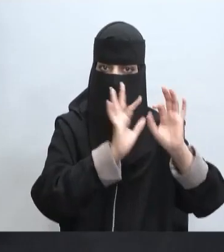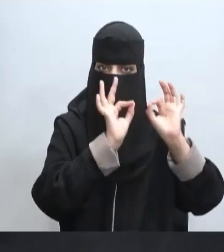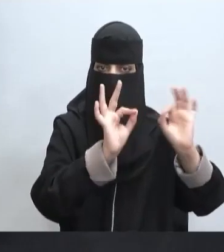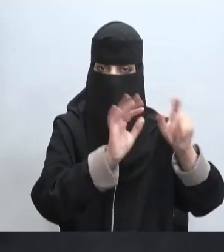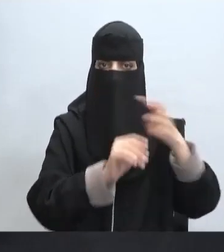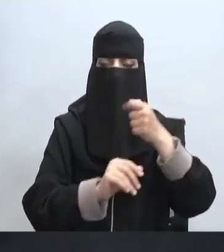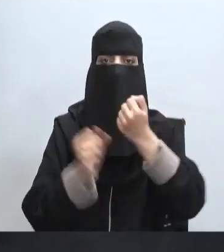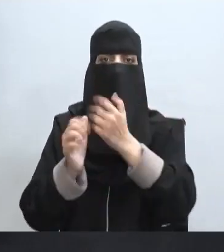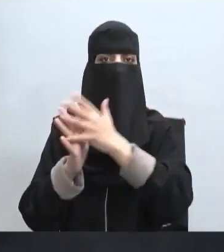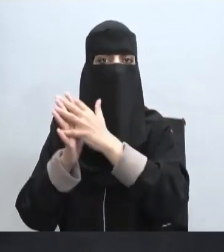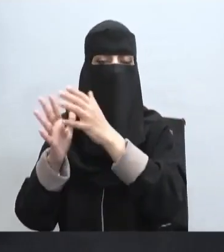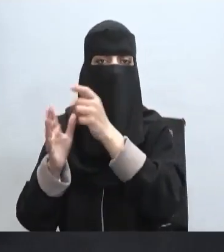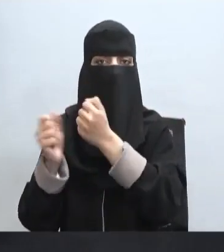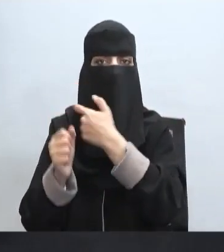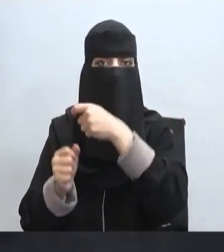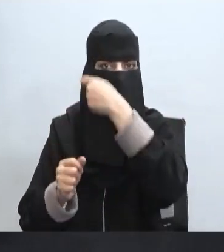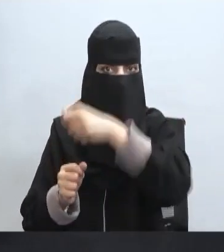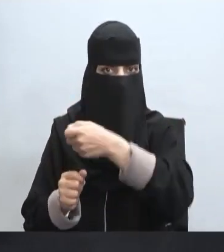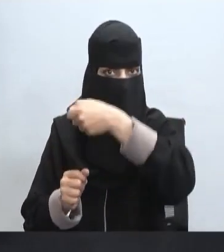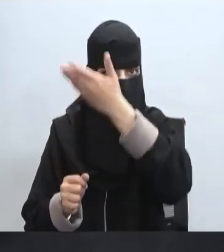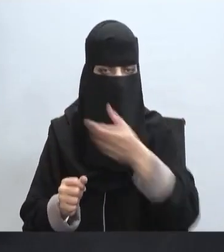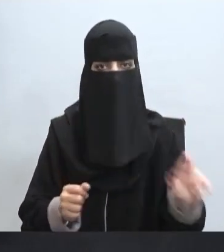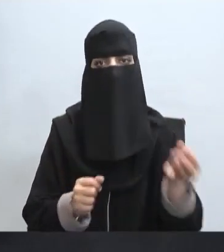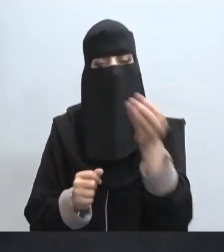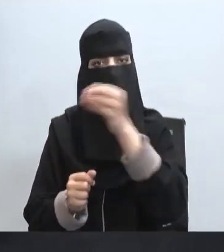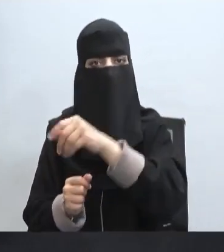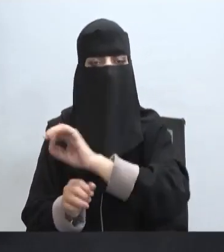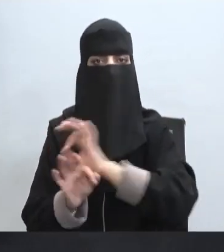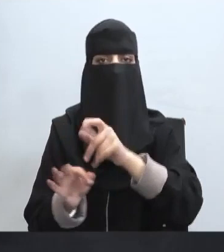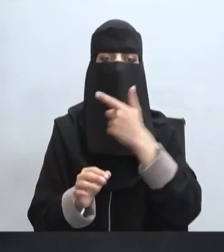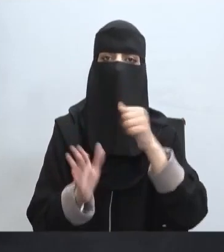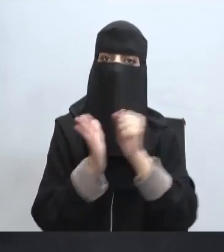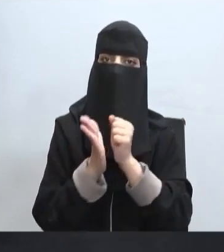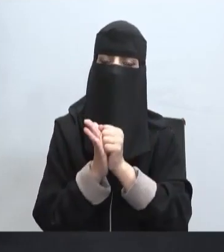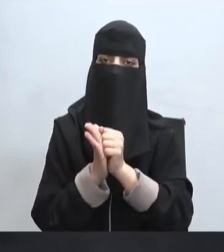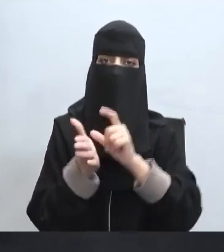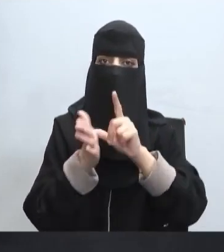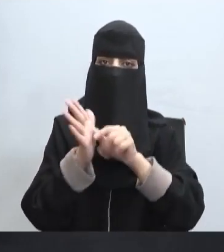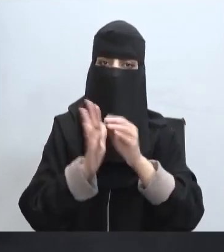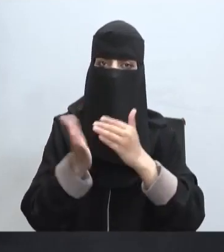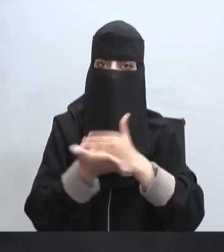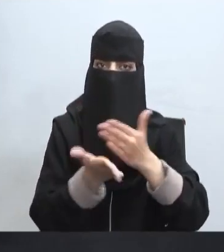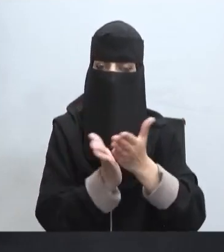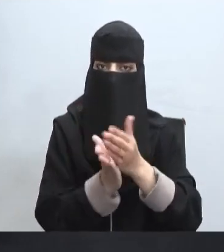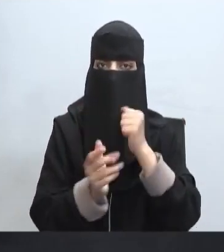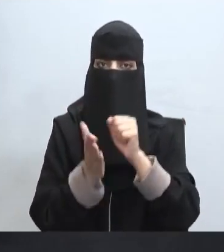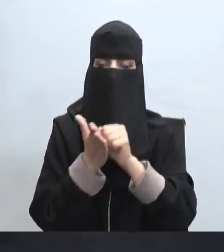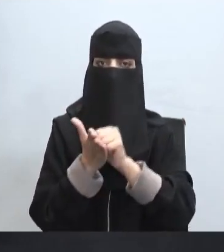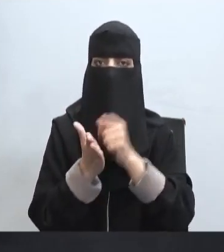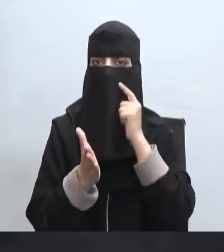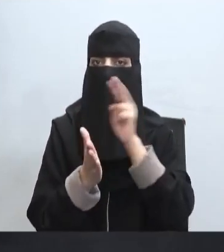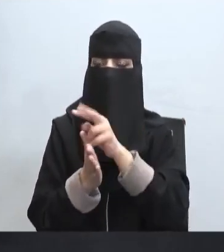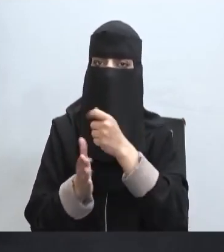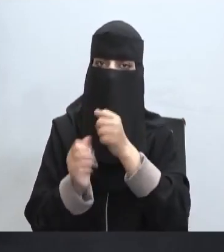تريدها او ذلك المزل الذي بمواصفات معينه ترغبها او غير ذلك من الامور الاخرى التي